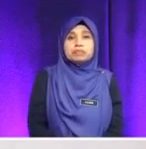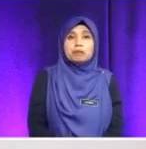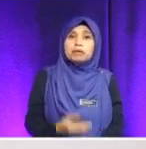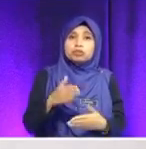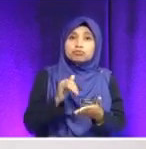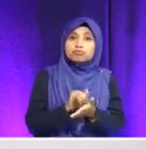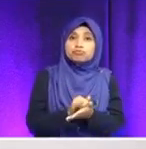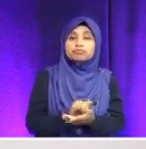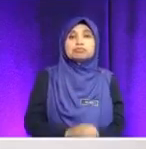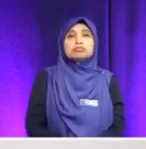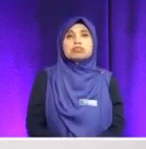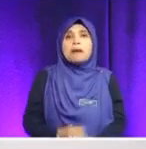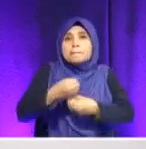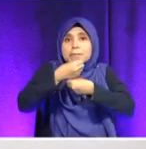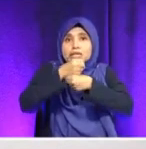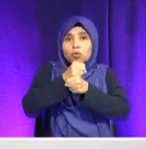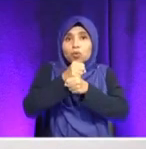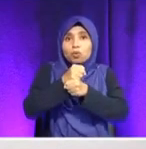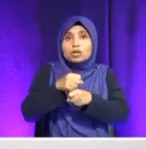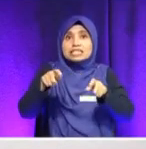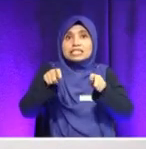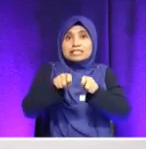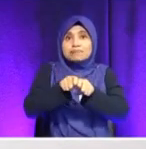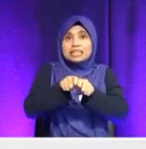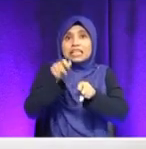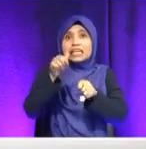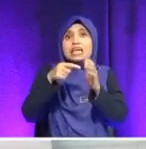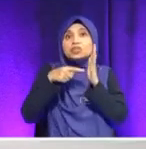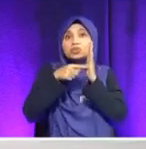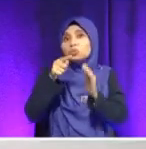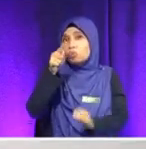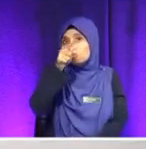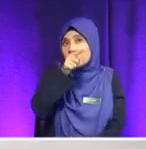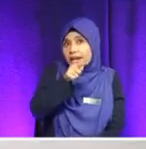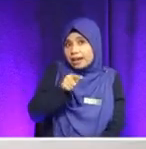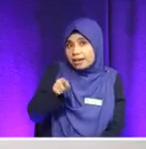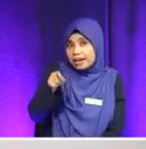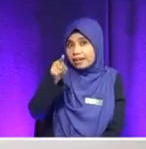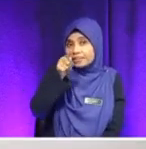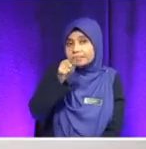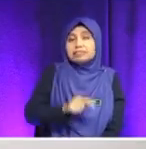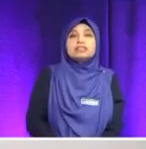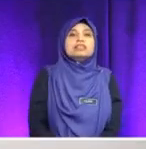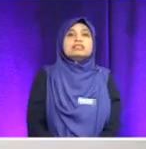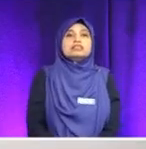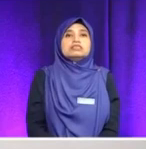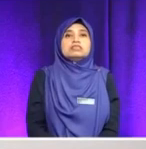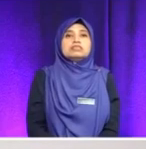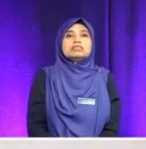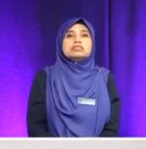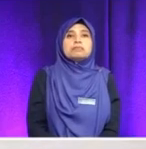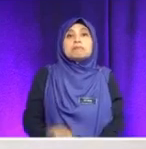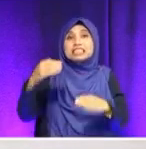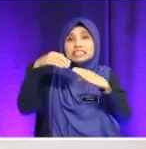Kemudian, bentukkan dia seperti ini, bulat. Oh, okey, cikgu. Okey. Yang ni, masukkan di